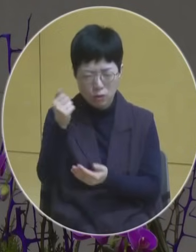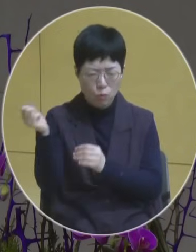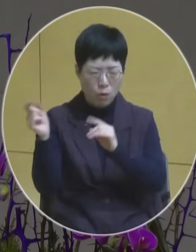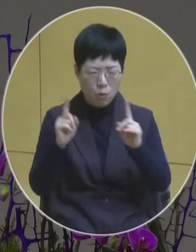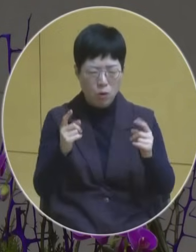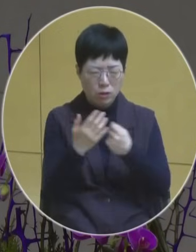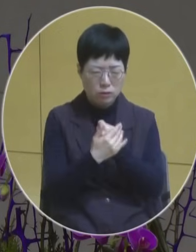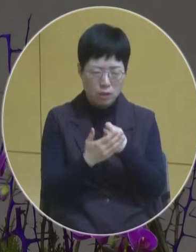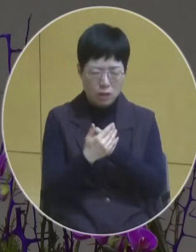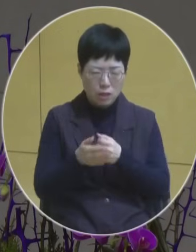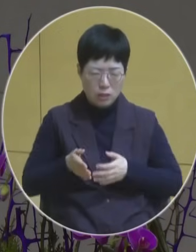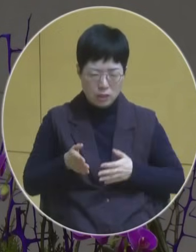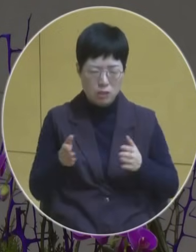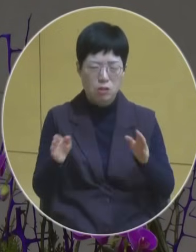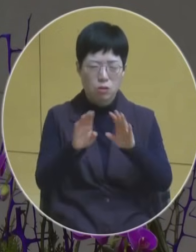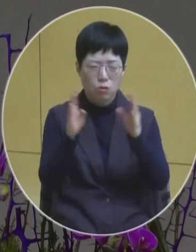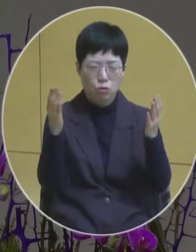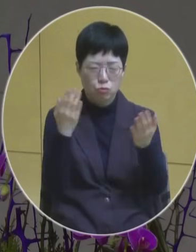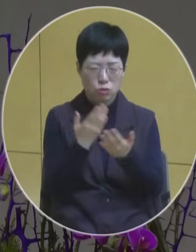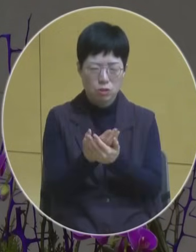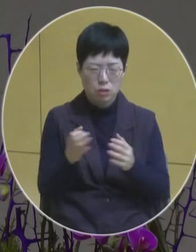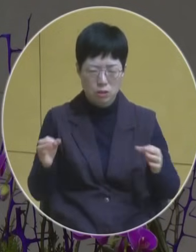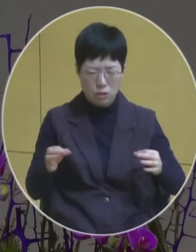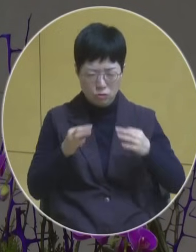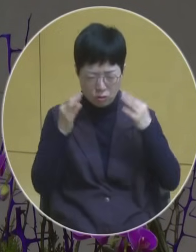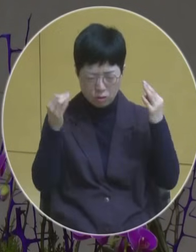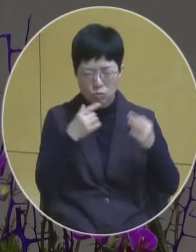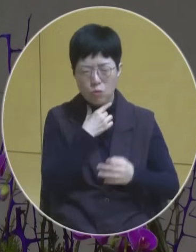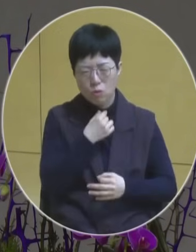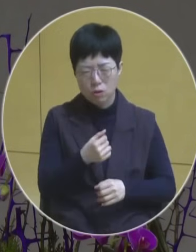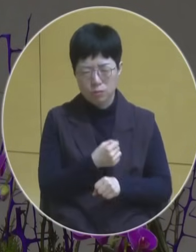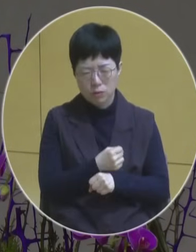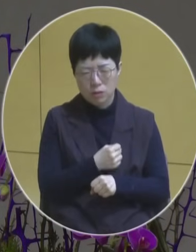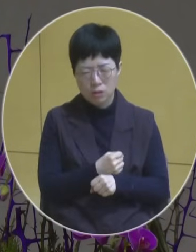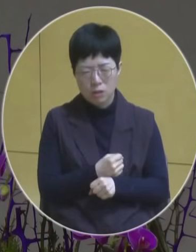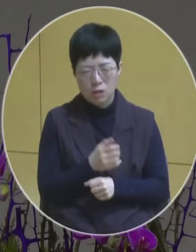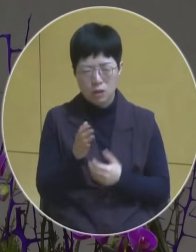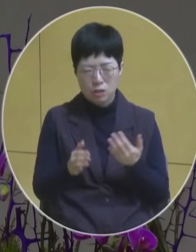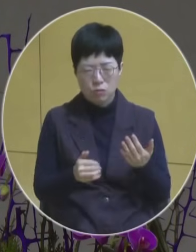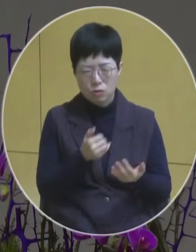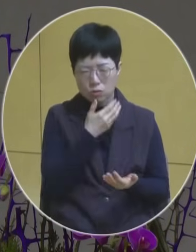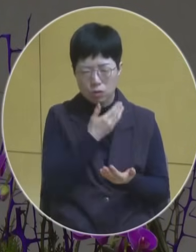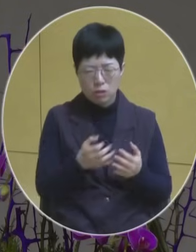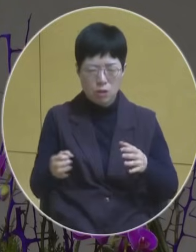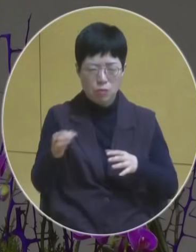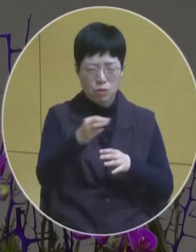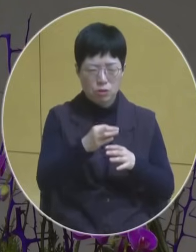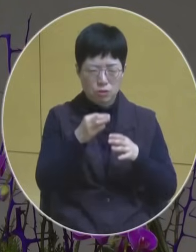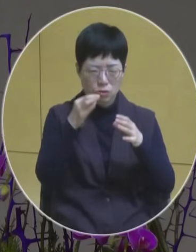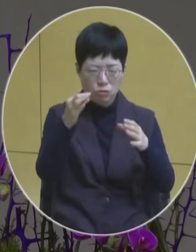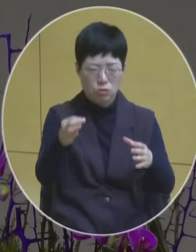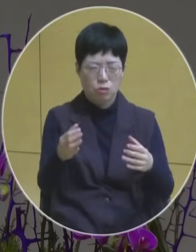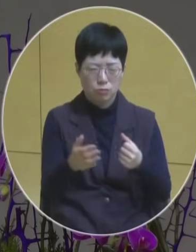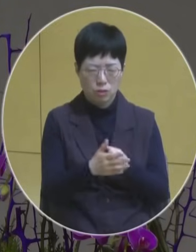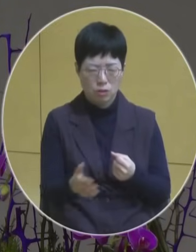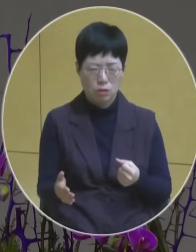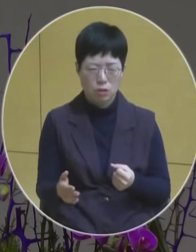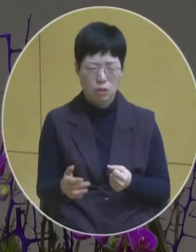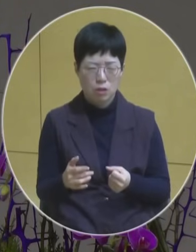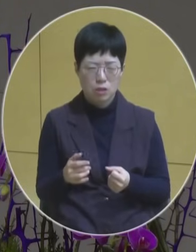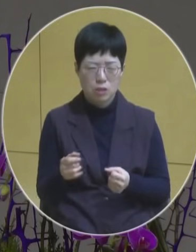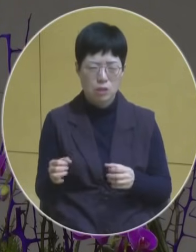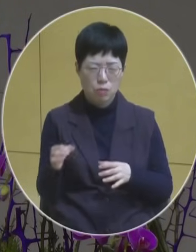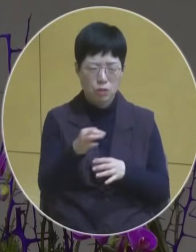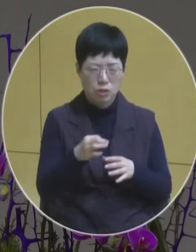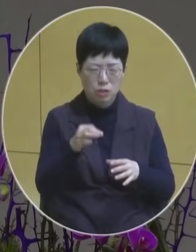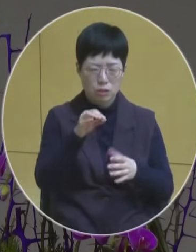회복과 은혜의 길을 열어주시기를 간절히 소원합니다. 하나님 귀한 예물을 주님 앞에 올려드렸습니다. 아버지